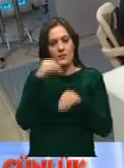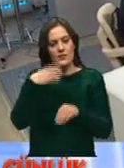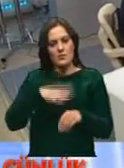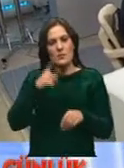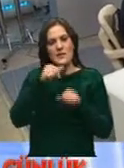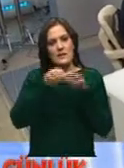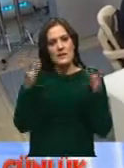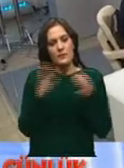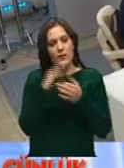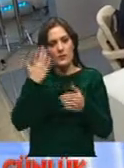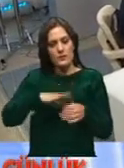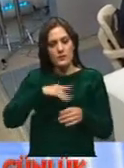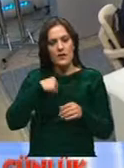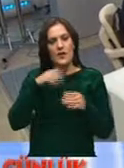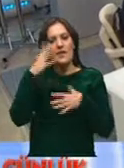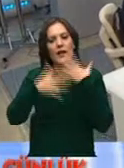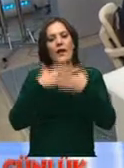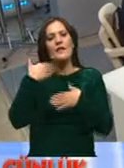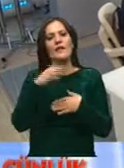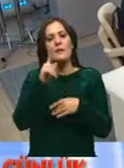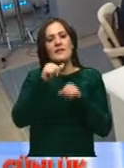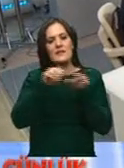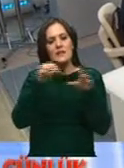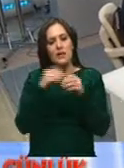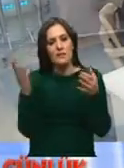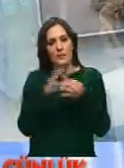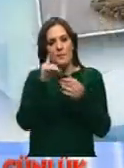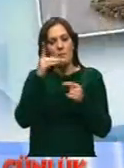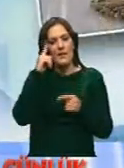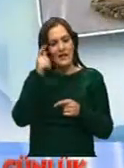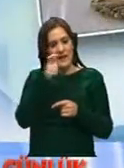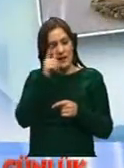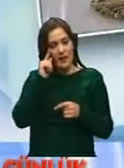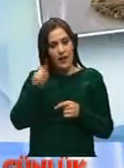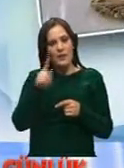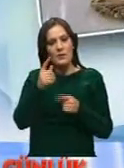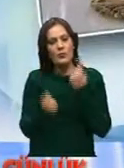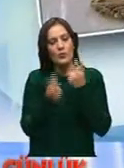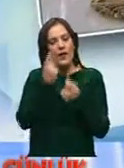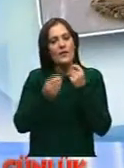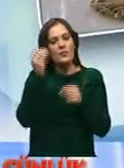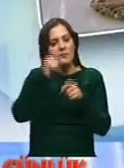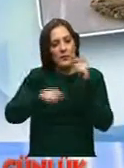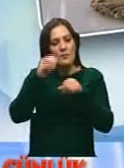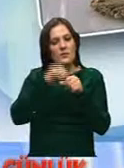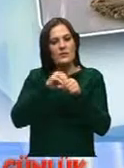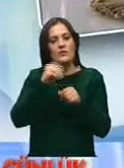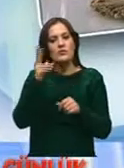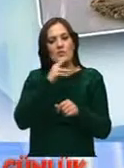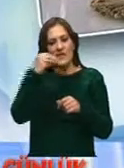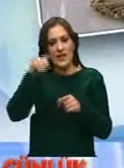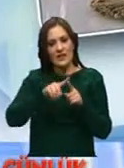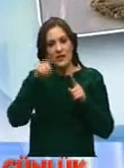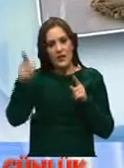bağlamak istiyoruz aslında. Dağınık, darmadağınık değil de belki evet, hani. Evet. Bir kümelenme, bir odaklanma. Aynen. Üretim aşamasından efendim tüketim son